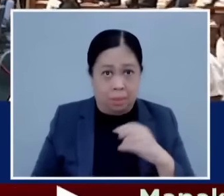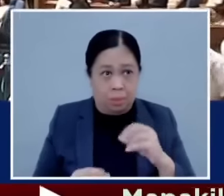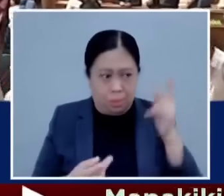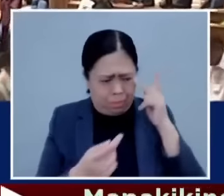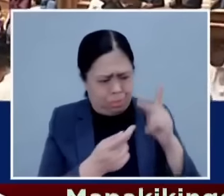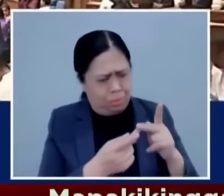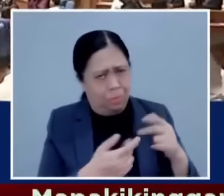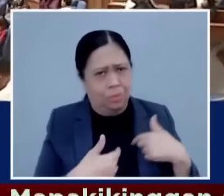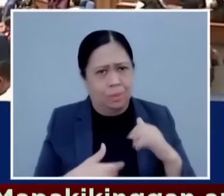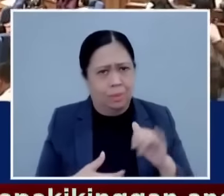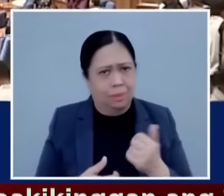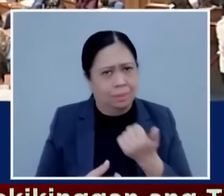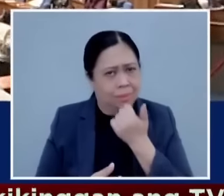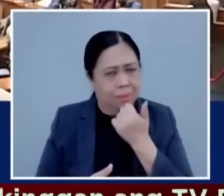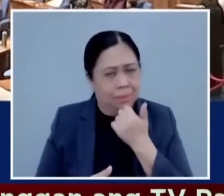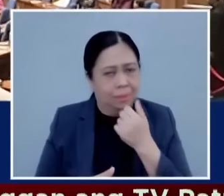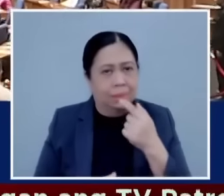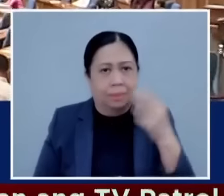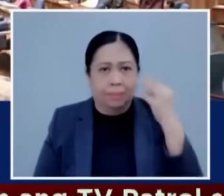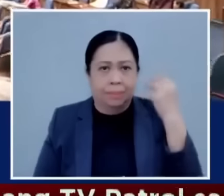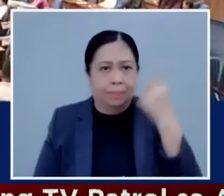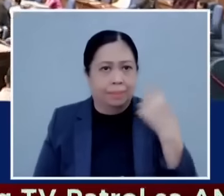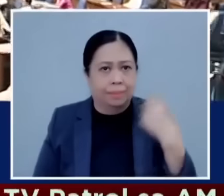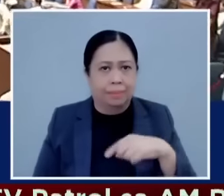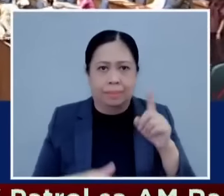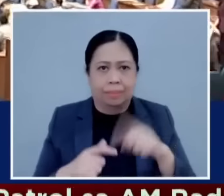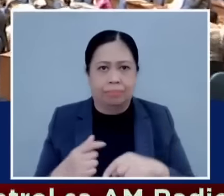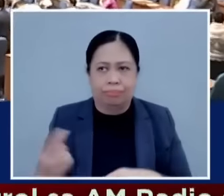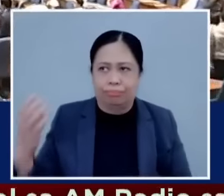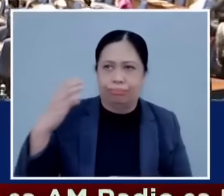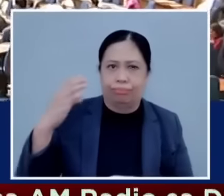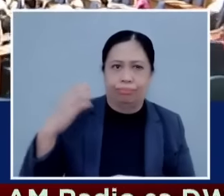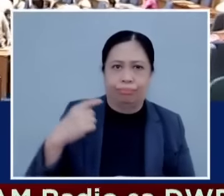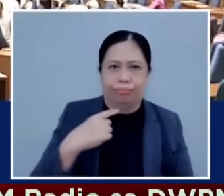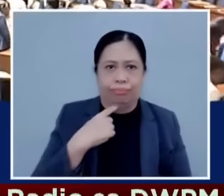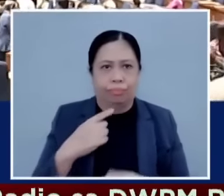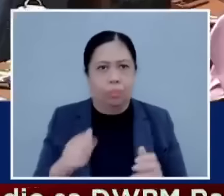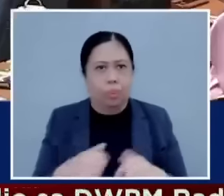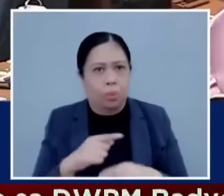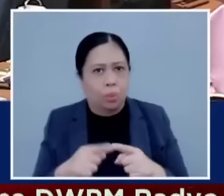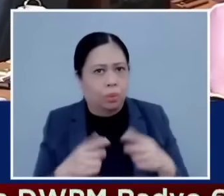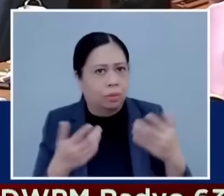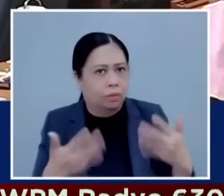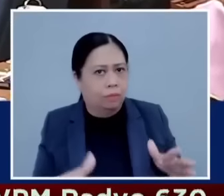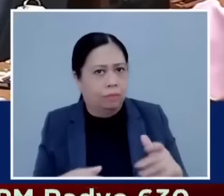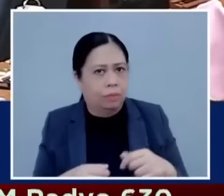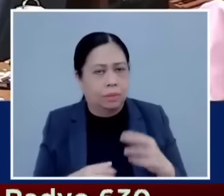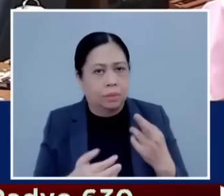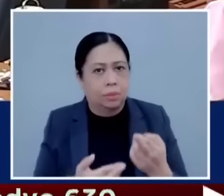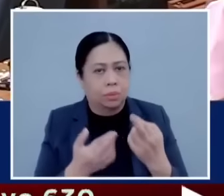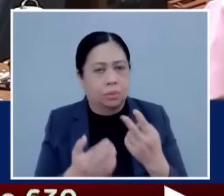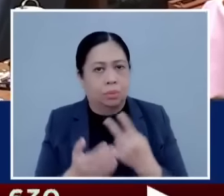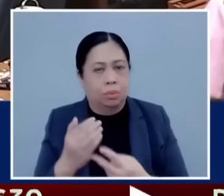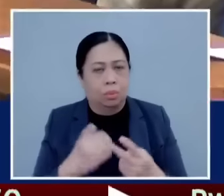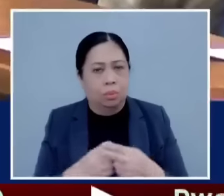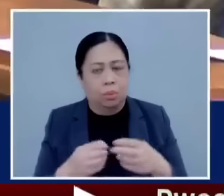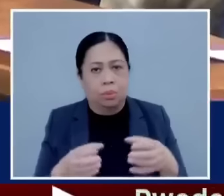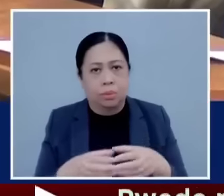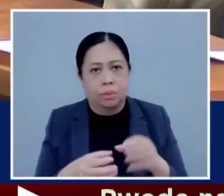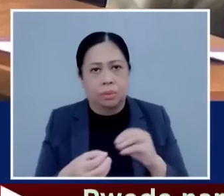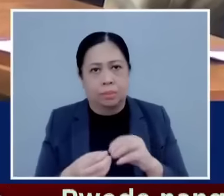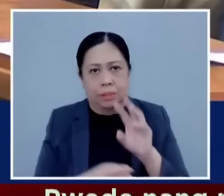conduct. Giit pa ni Zubiri, hindi sila pwedeng diktahan ng Kamara kung kailan dapat tapusin ang resolution of both houses number 6